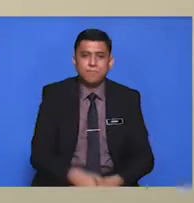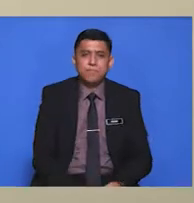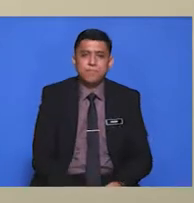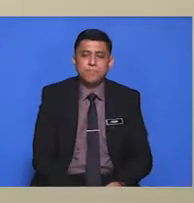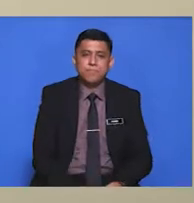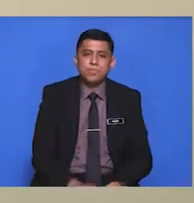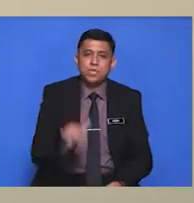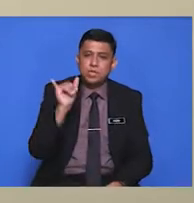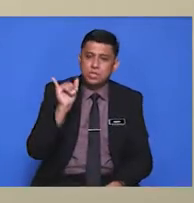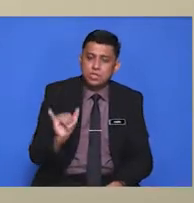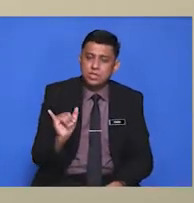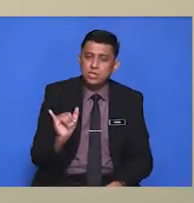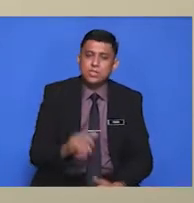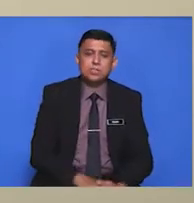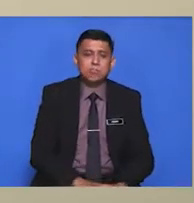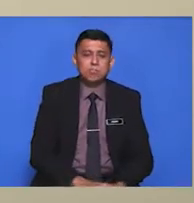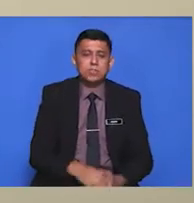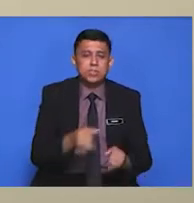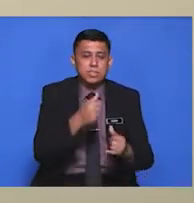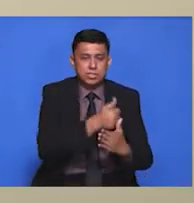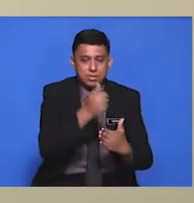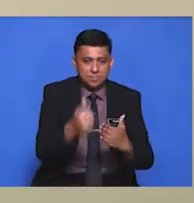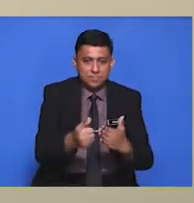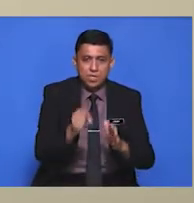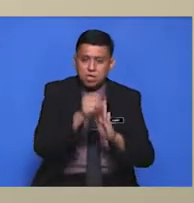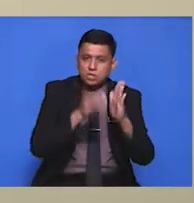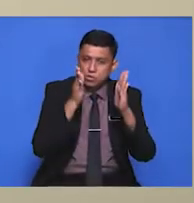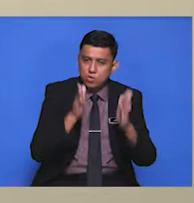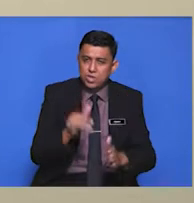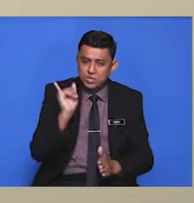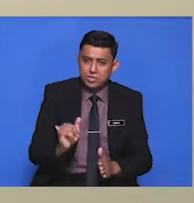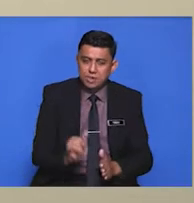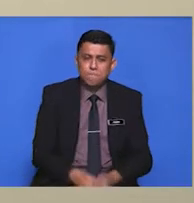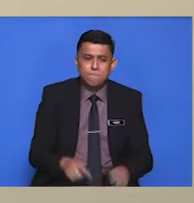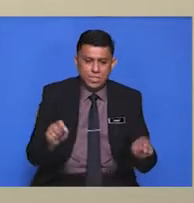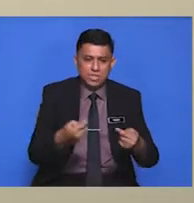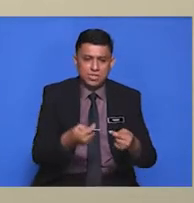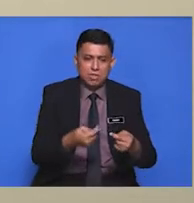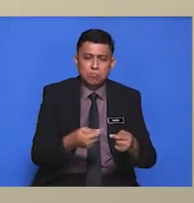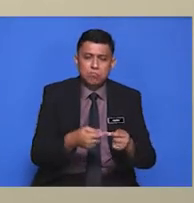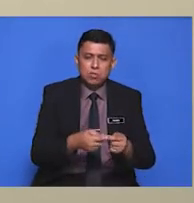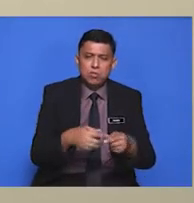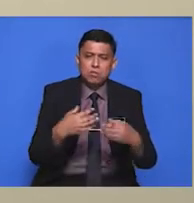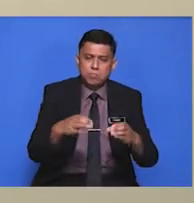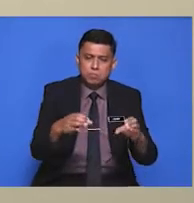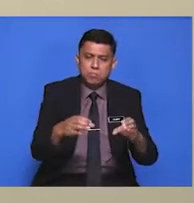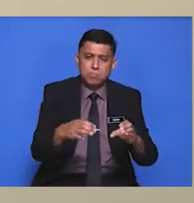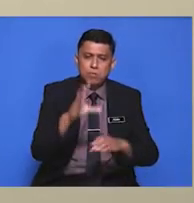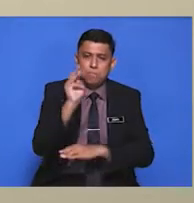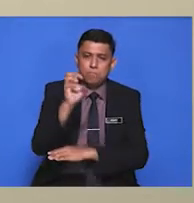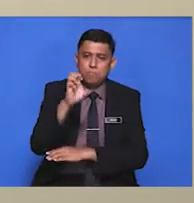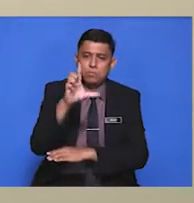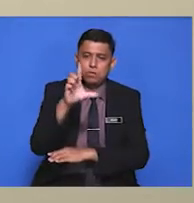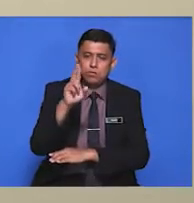Perwatakan terakhir bagi watak Tuan Binjah ialah seorang yang bertindak secara melulu. Perwatakan ini